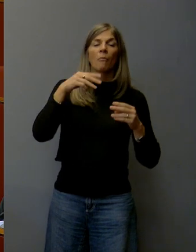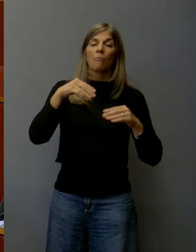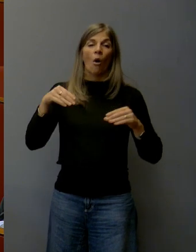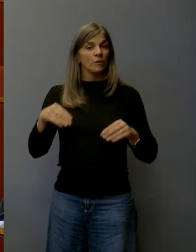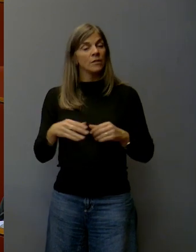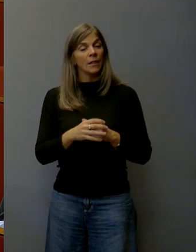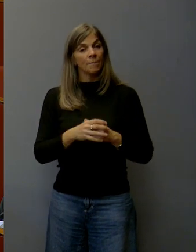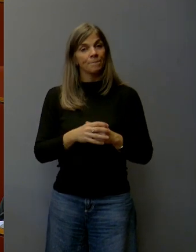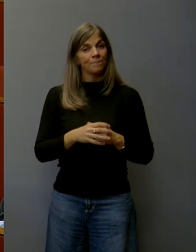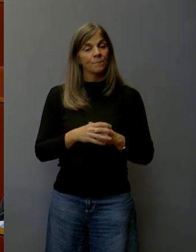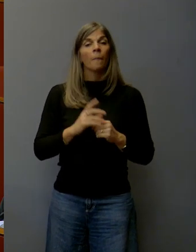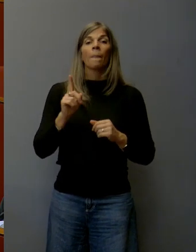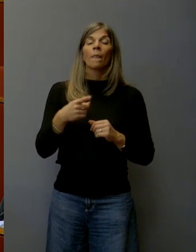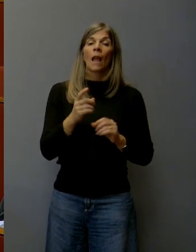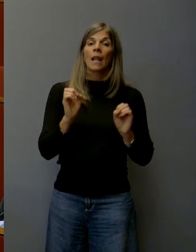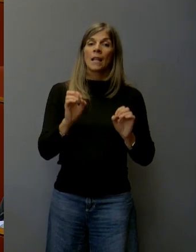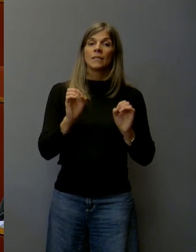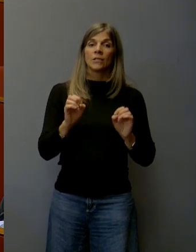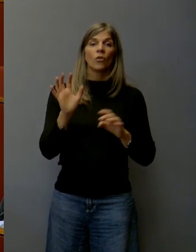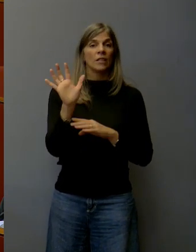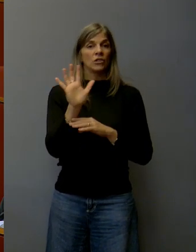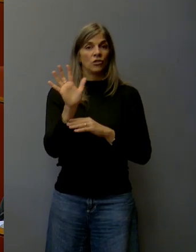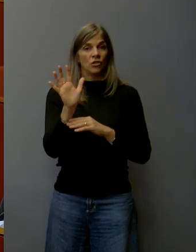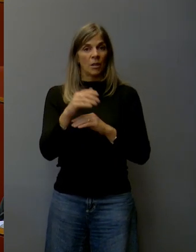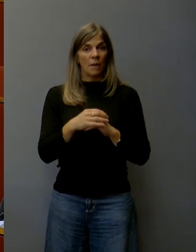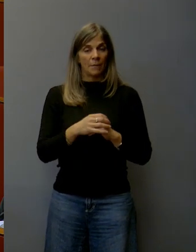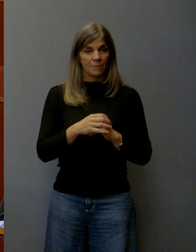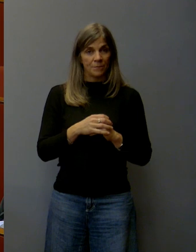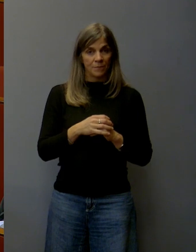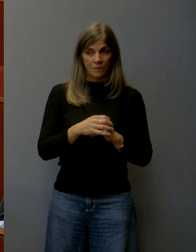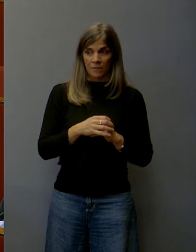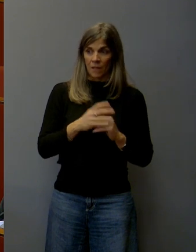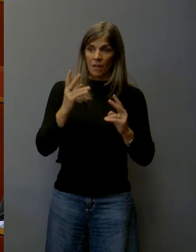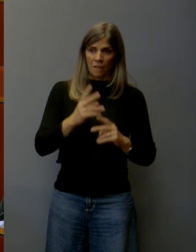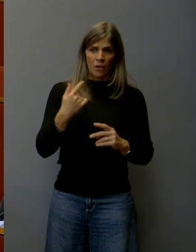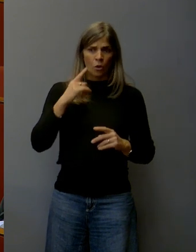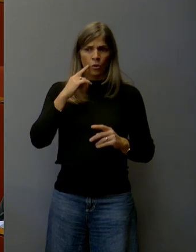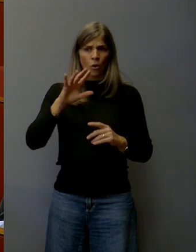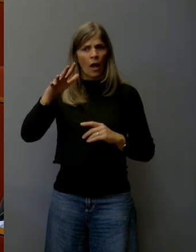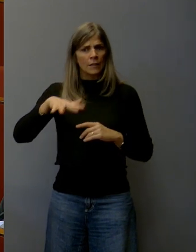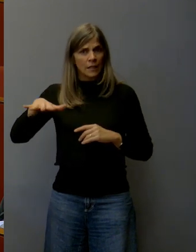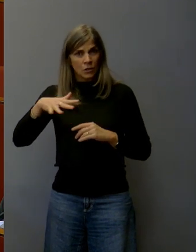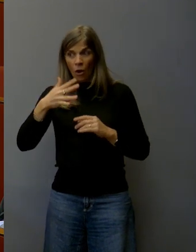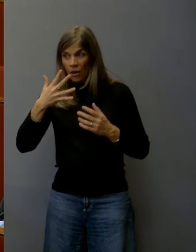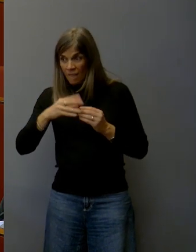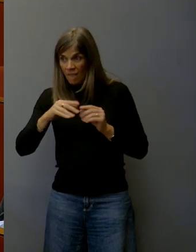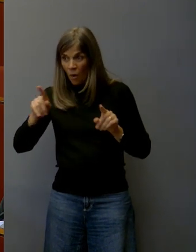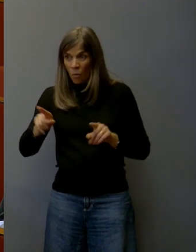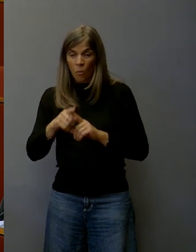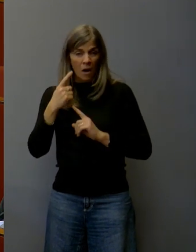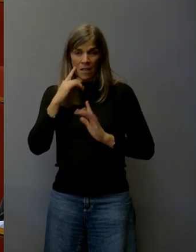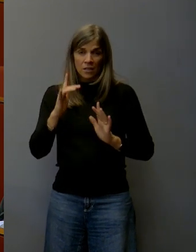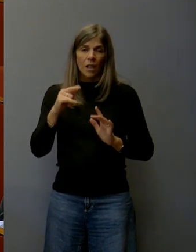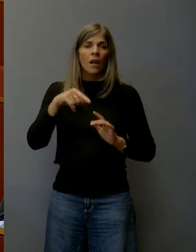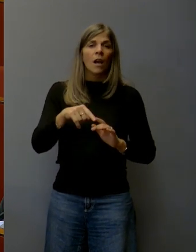mostre le lezioni di cinema che voglio dire non so in quante zone della città si facciano hanno raggiunto